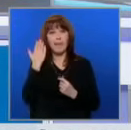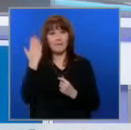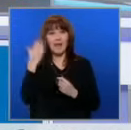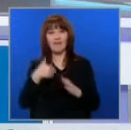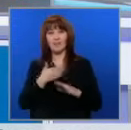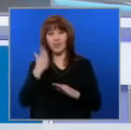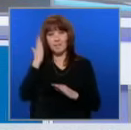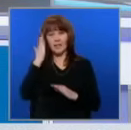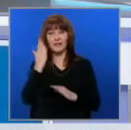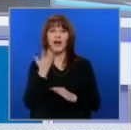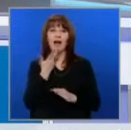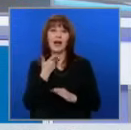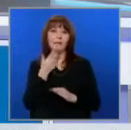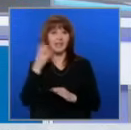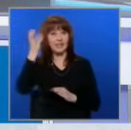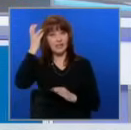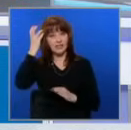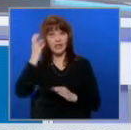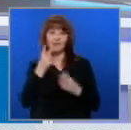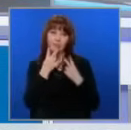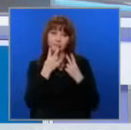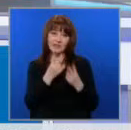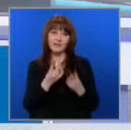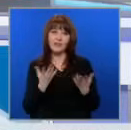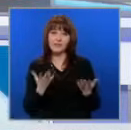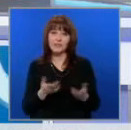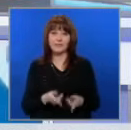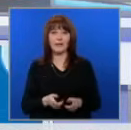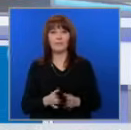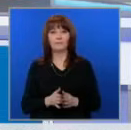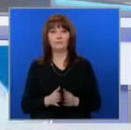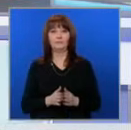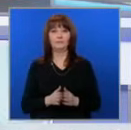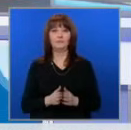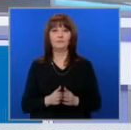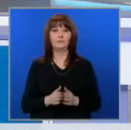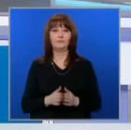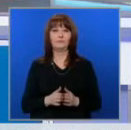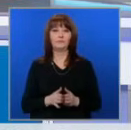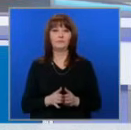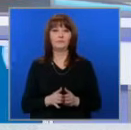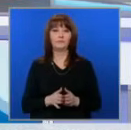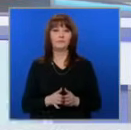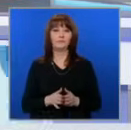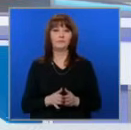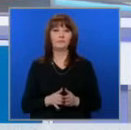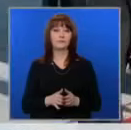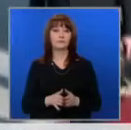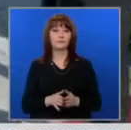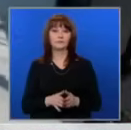външния министър на арабската държава. Акцентите от визитата обобщават сега специалните ни пратеници Милена Кирова и Христо